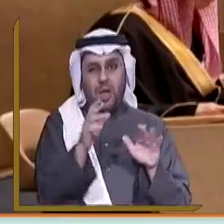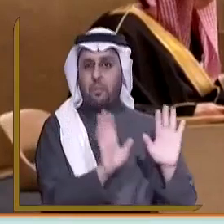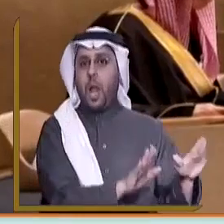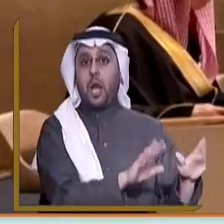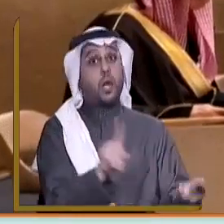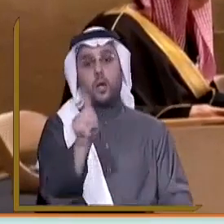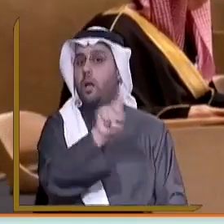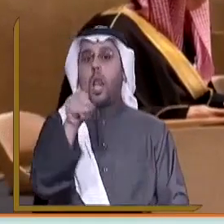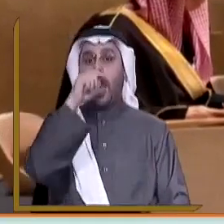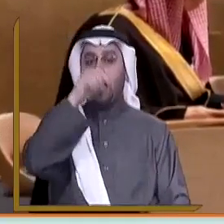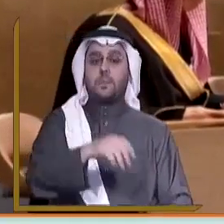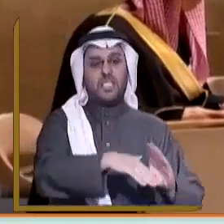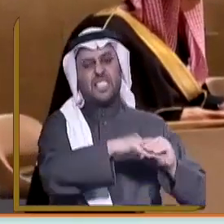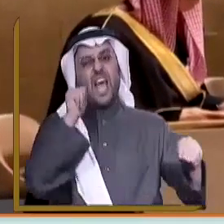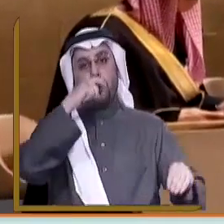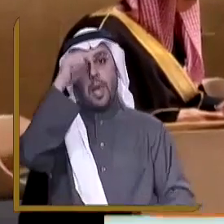عمل واضح